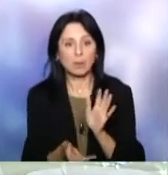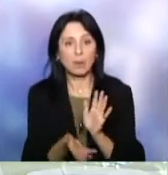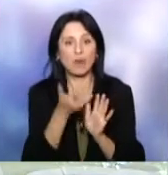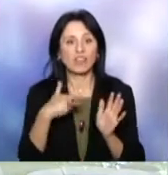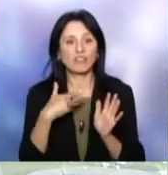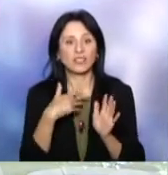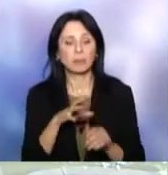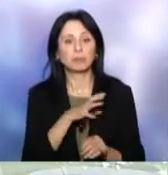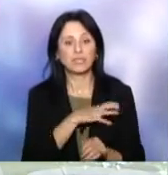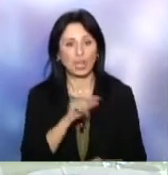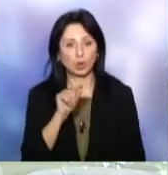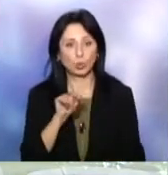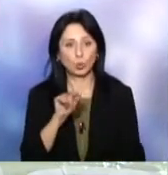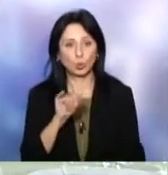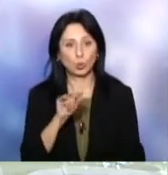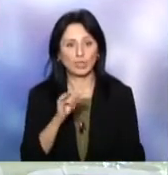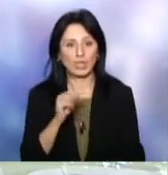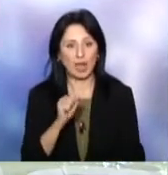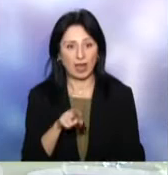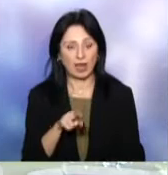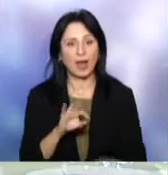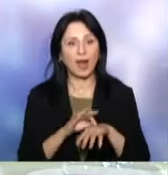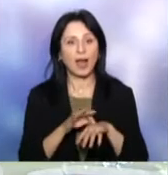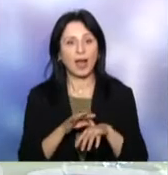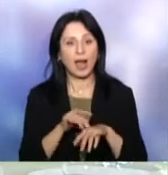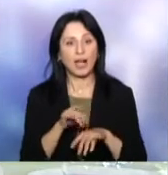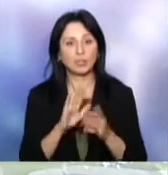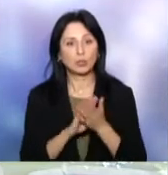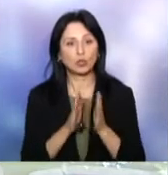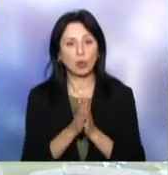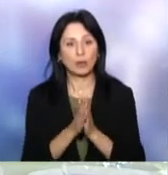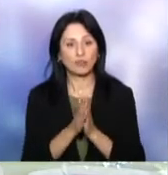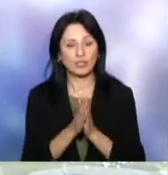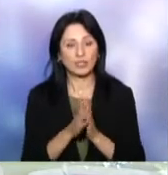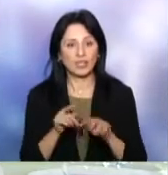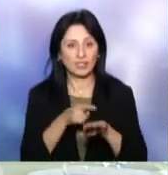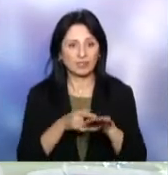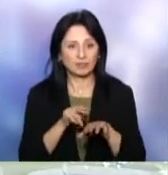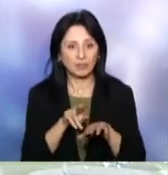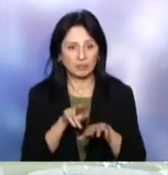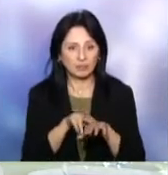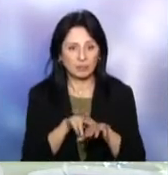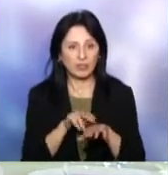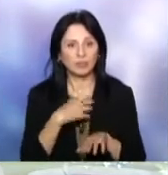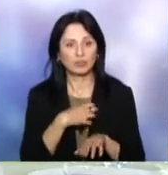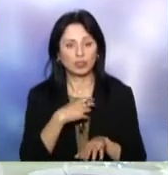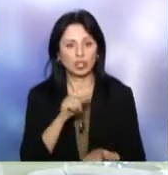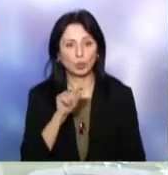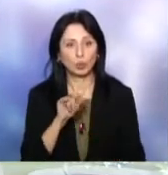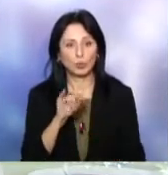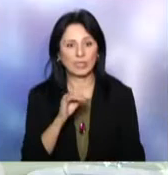ძალიან მდიდარია ამ პროდუქტებით. ეს არის კანის ზოგადი მდგომარეობისთვის, ჭრილობის შეხორცებისთვის თუთიას უმნიშვნელოვანესი